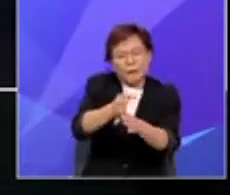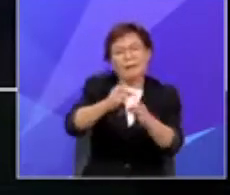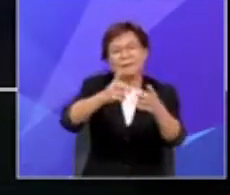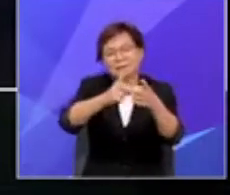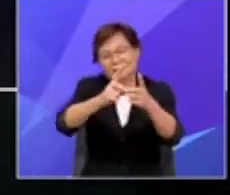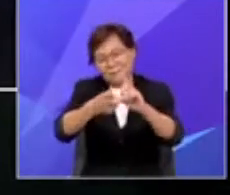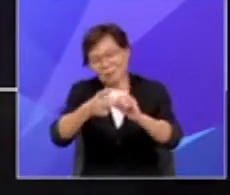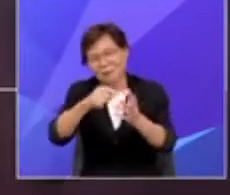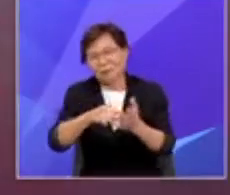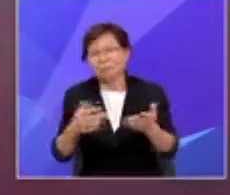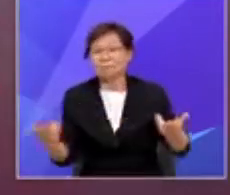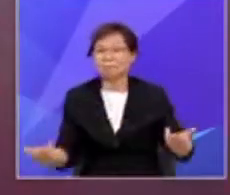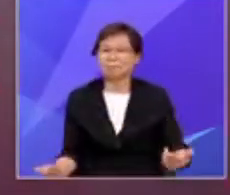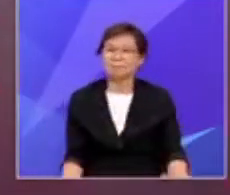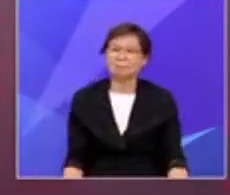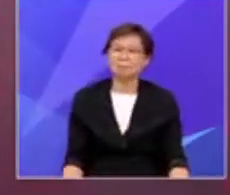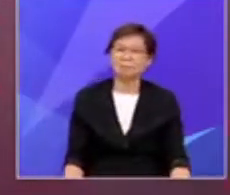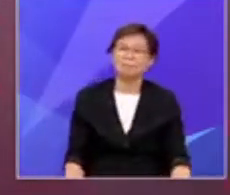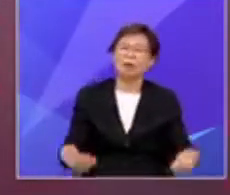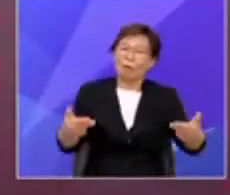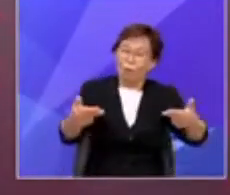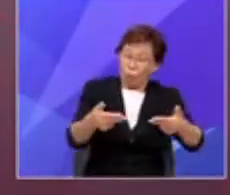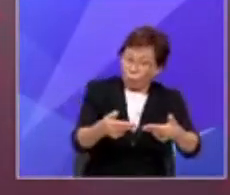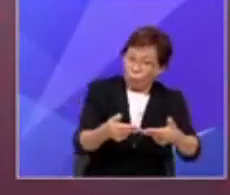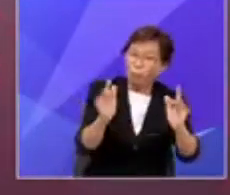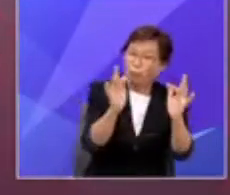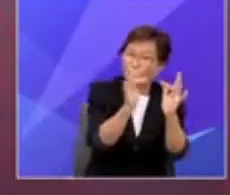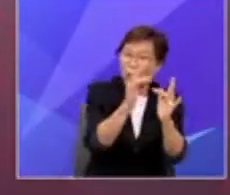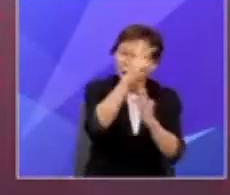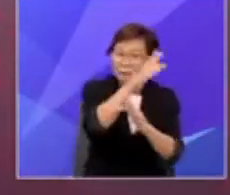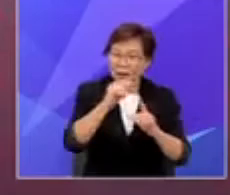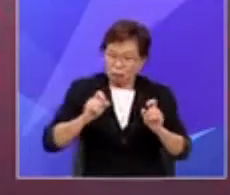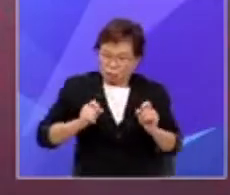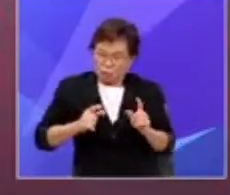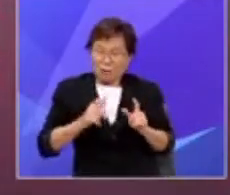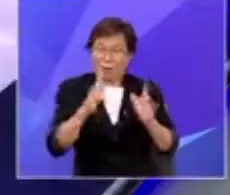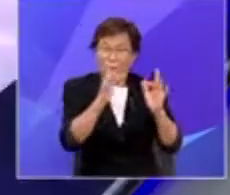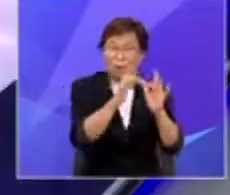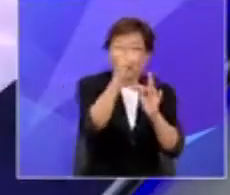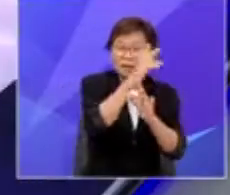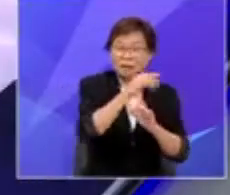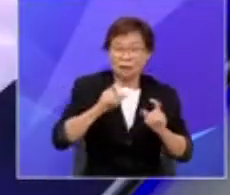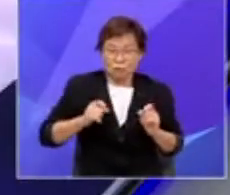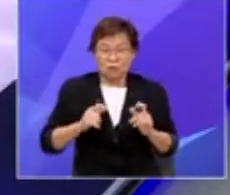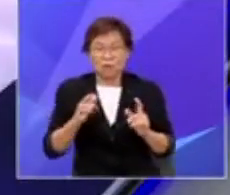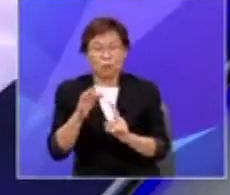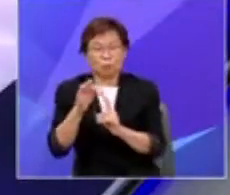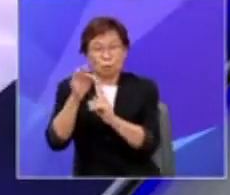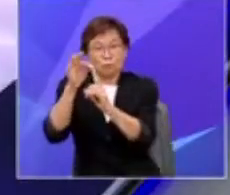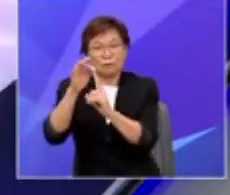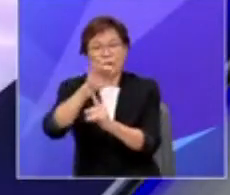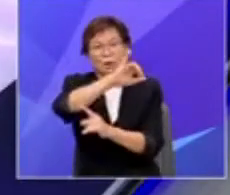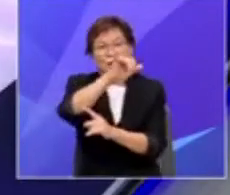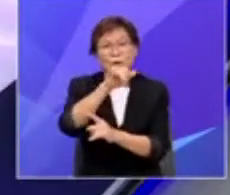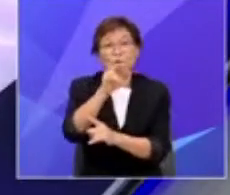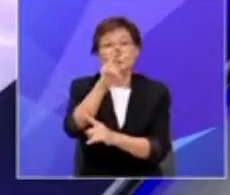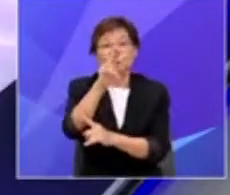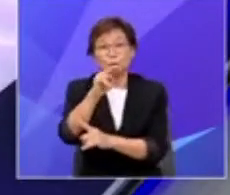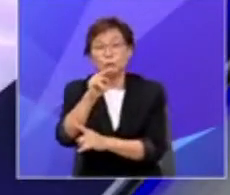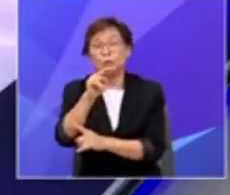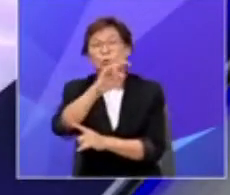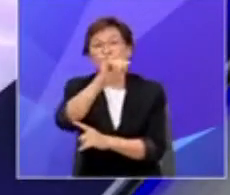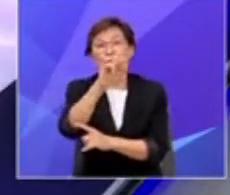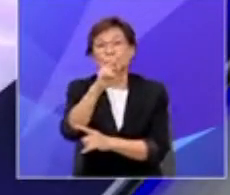hubungan antara kerajaan dan swasta utamanya lah hazuki di Asia